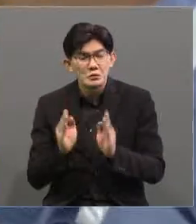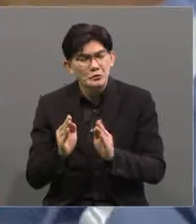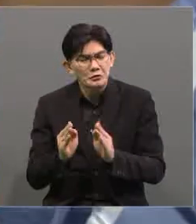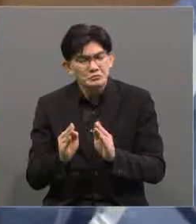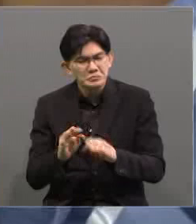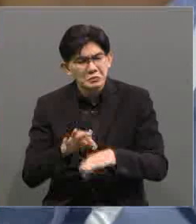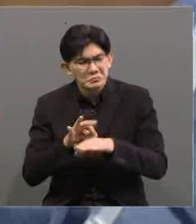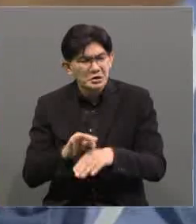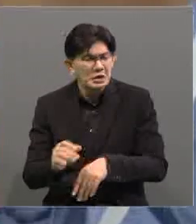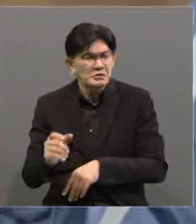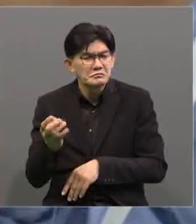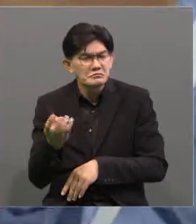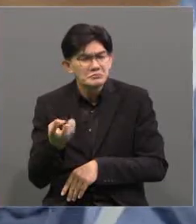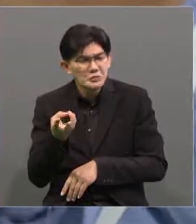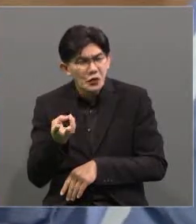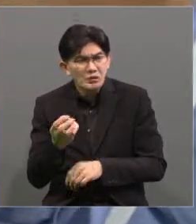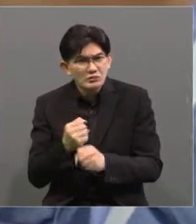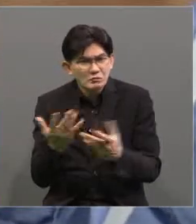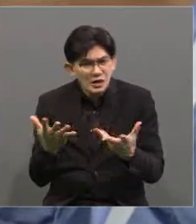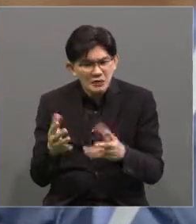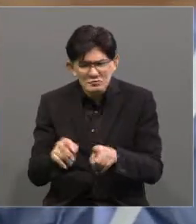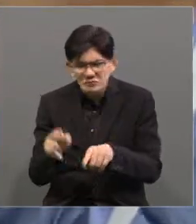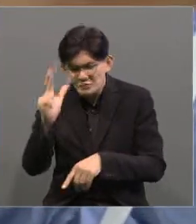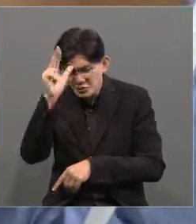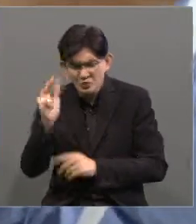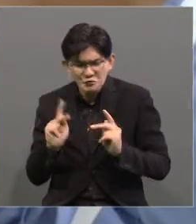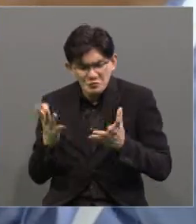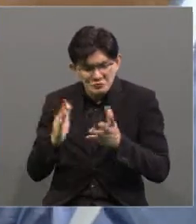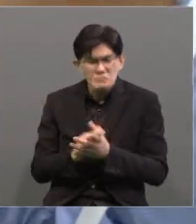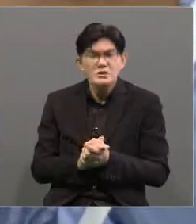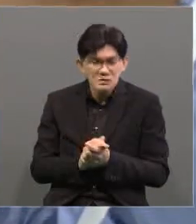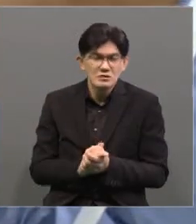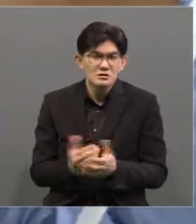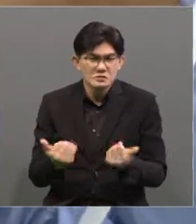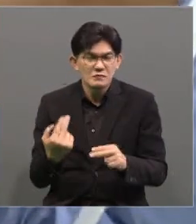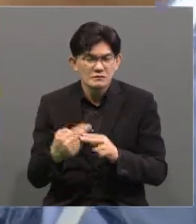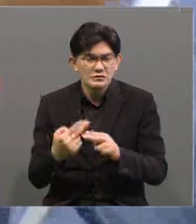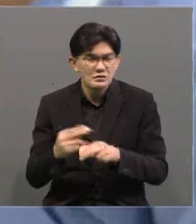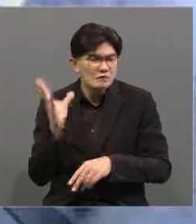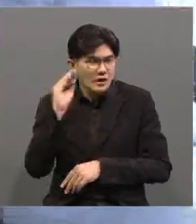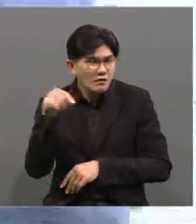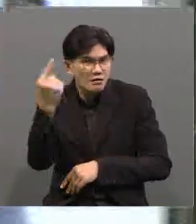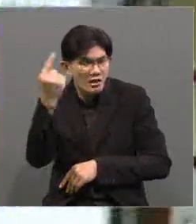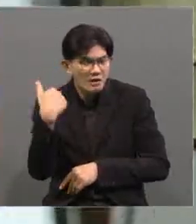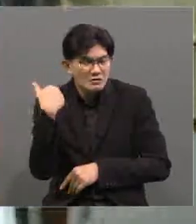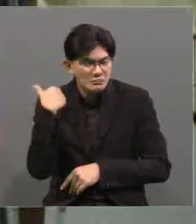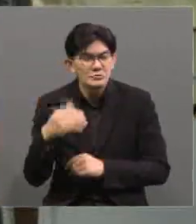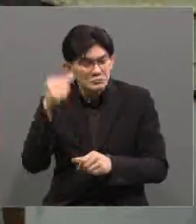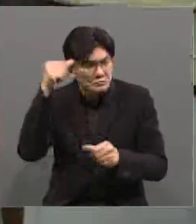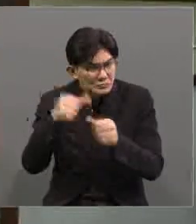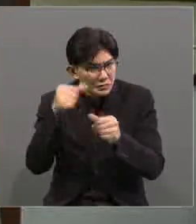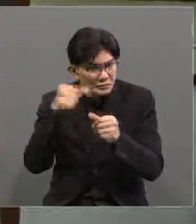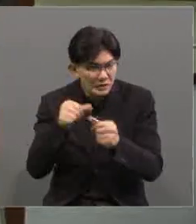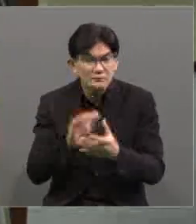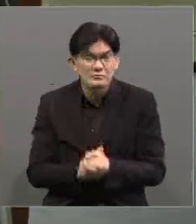คือเราก็เลยได้ยินชื่อของตำรวจดีท่านนี้เป็นครั้งแรกในวันที่เขาสูญเสียไปแล้วแต่ว่าประชาชนก็จะจดจำนะครับ